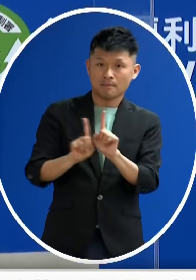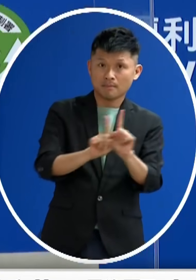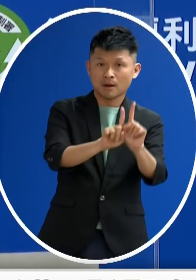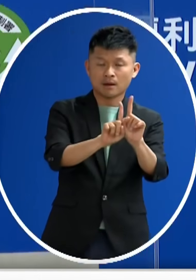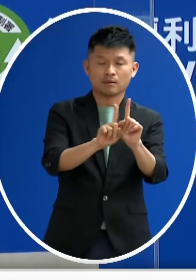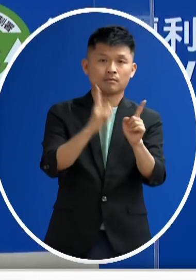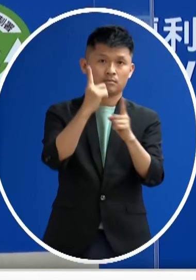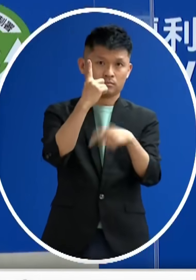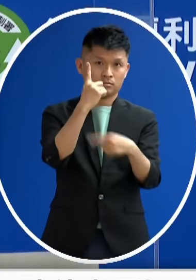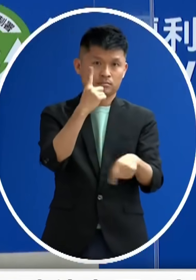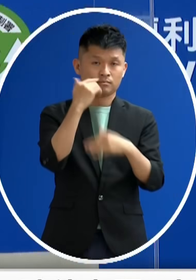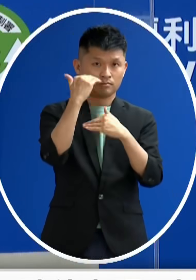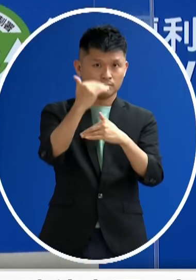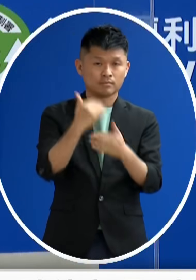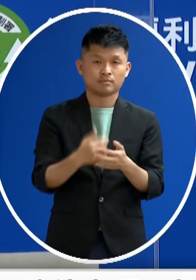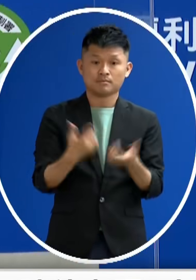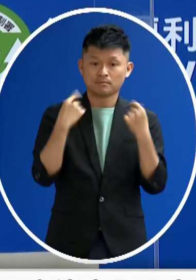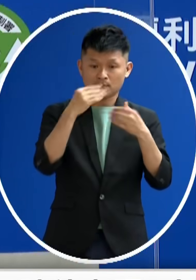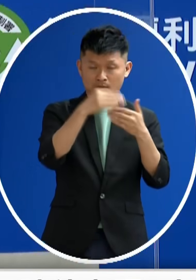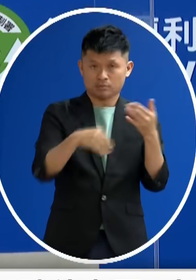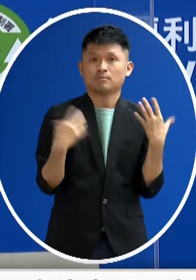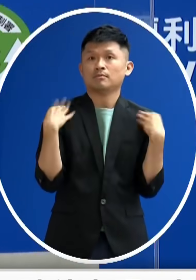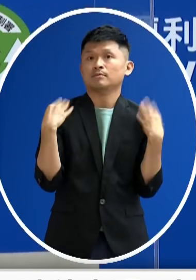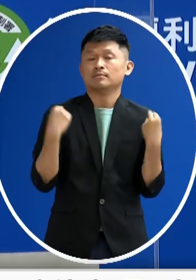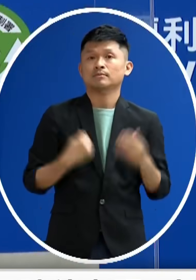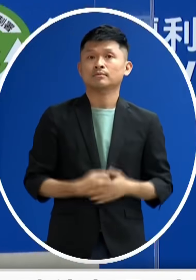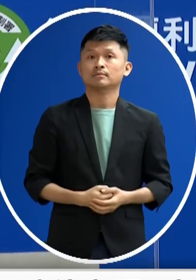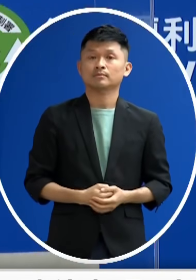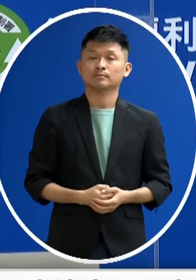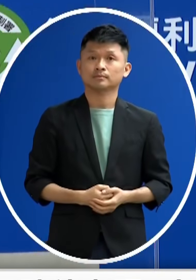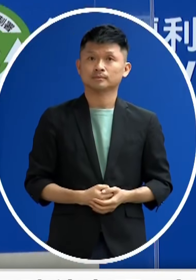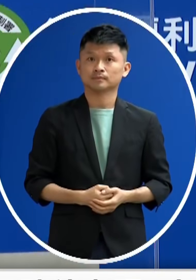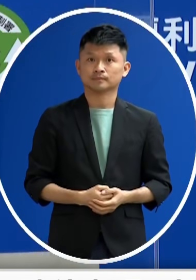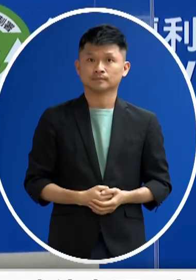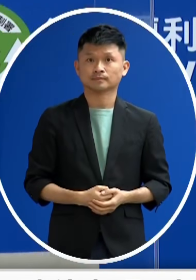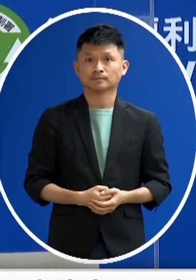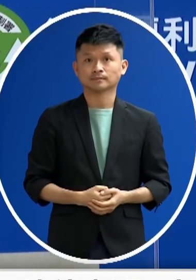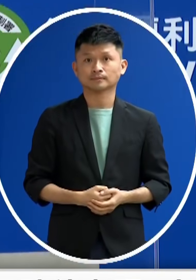人为一人，那跟原来的规定是一样。